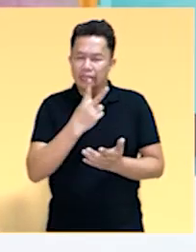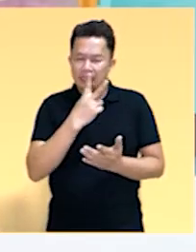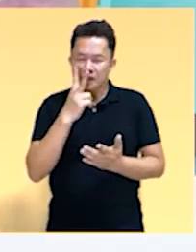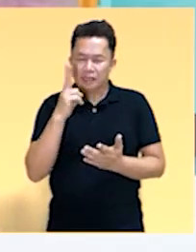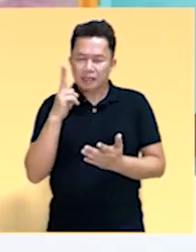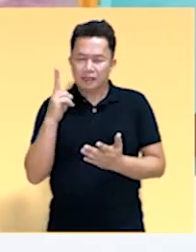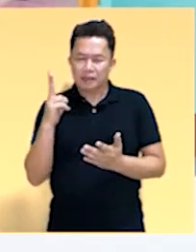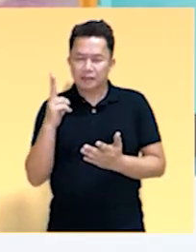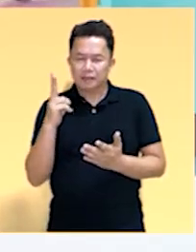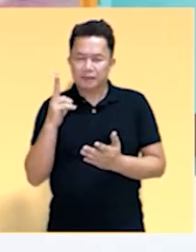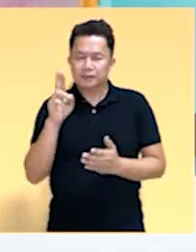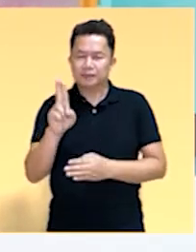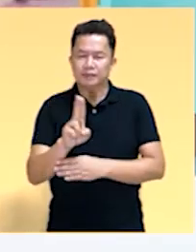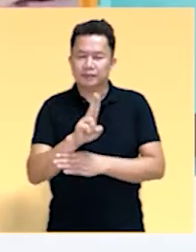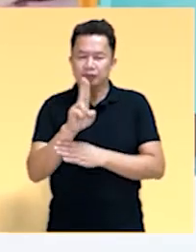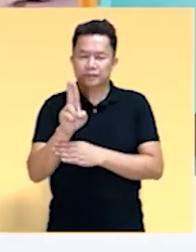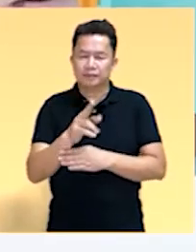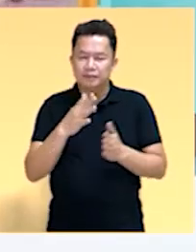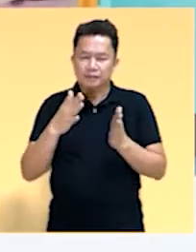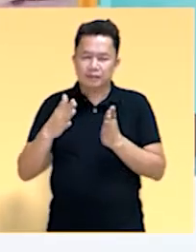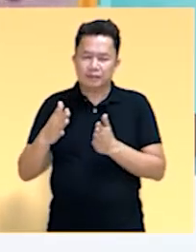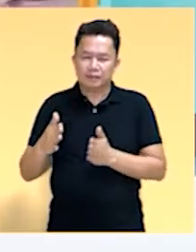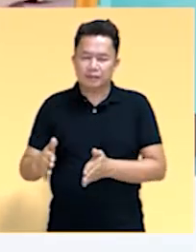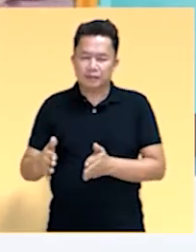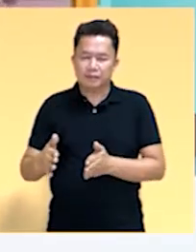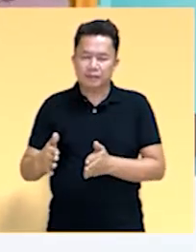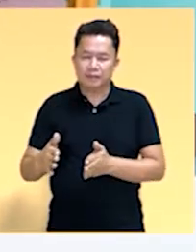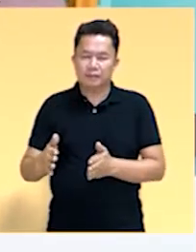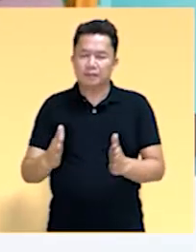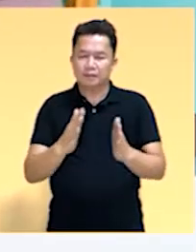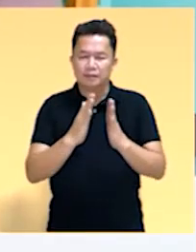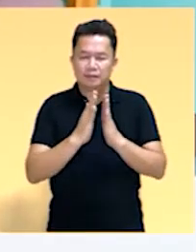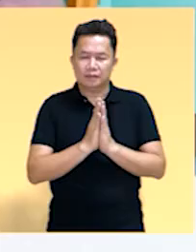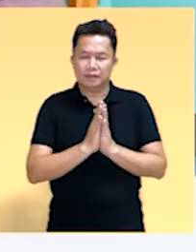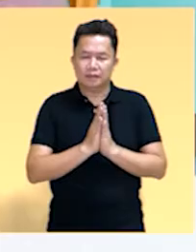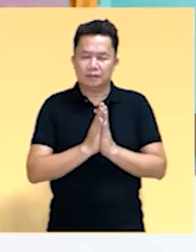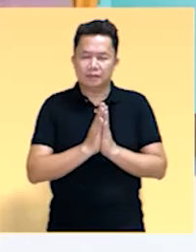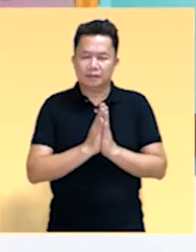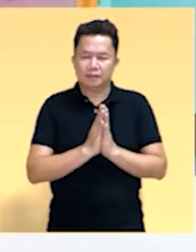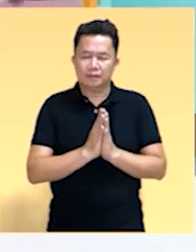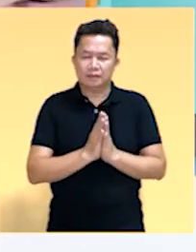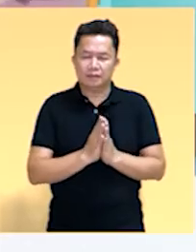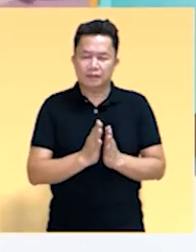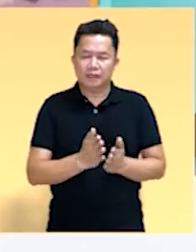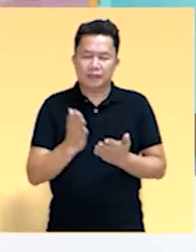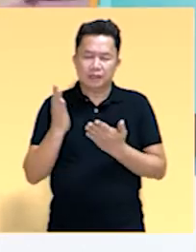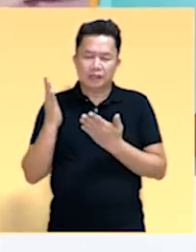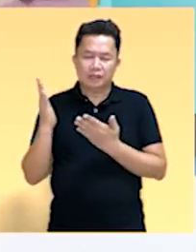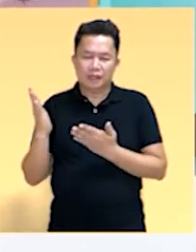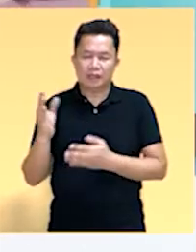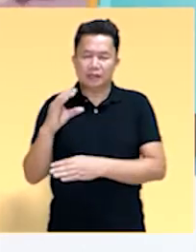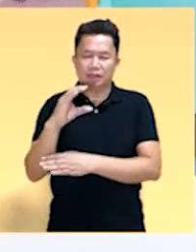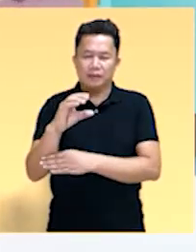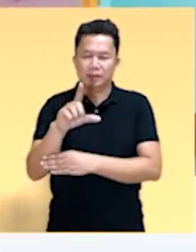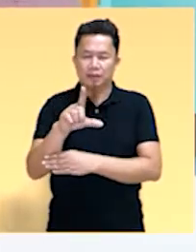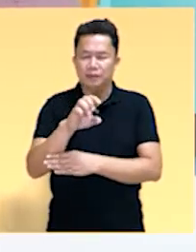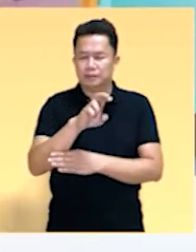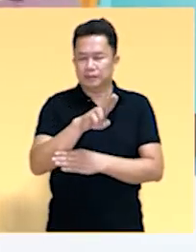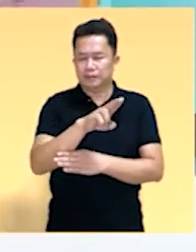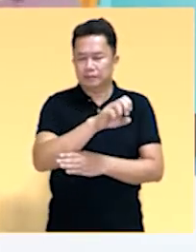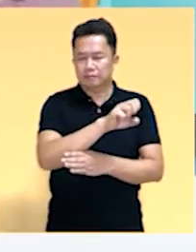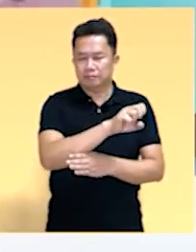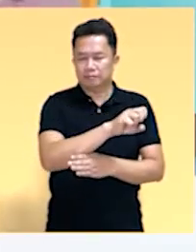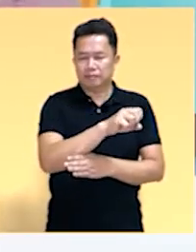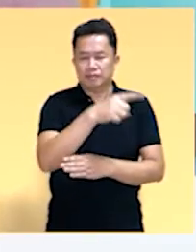na ginamit ang salitang natira sa asked. Ito ay nagsisilbing word clue